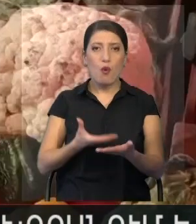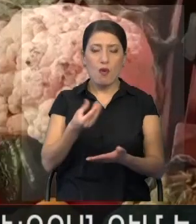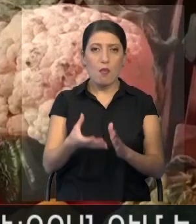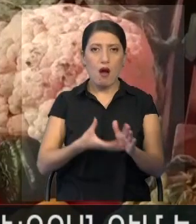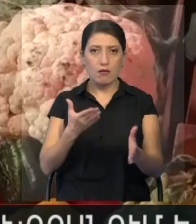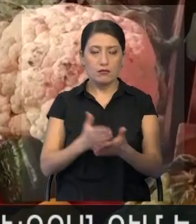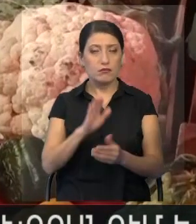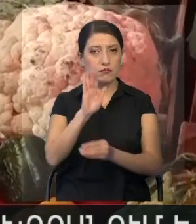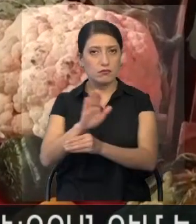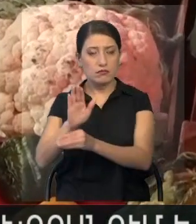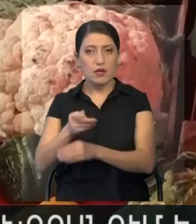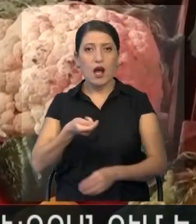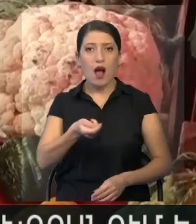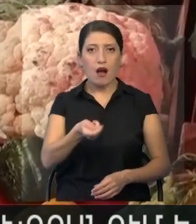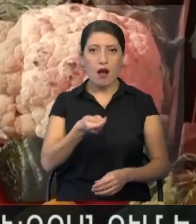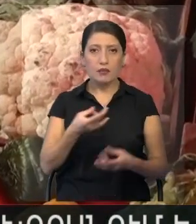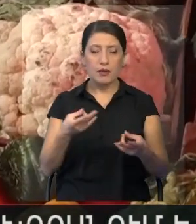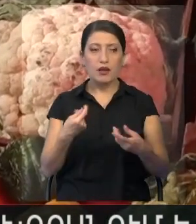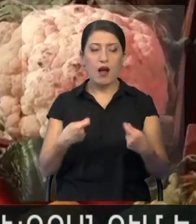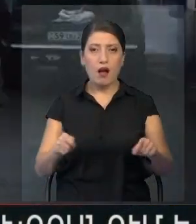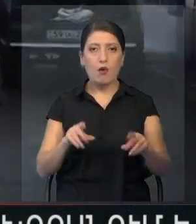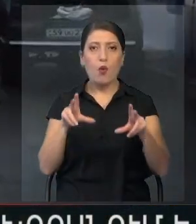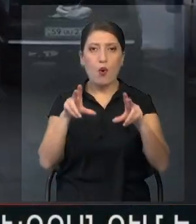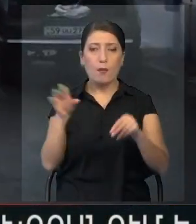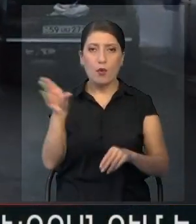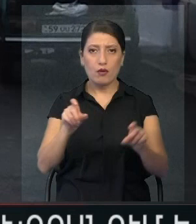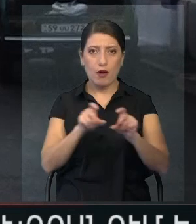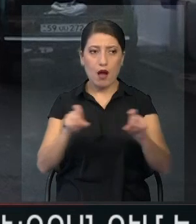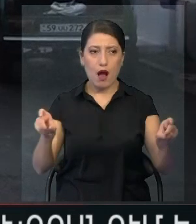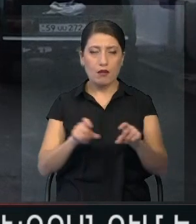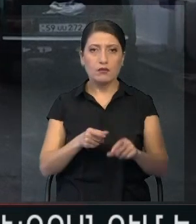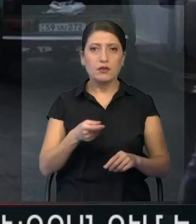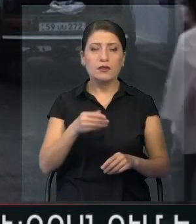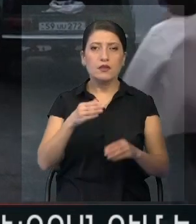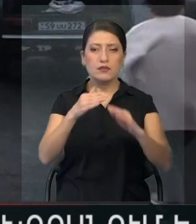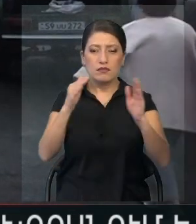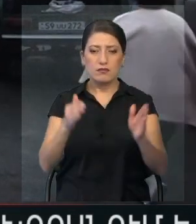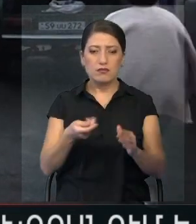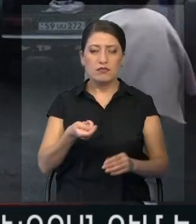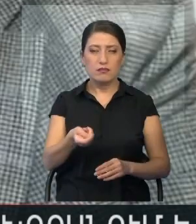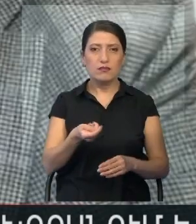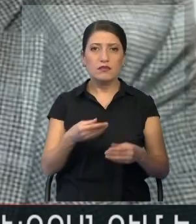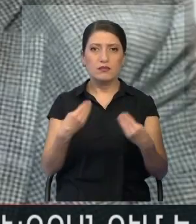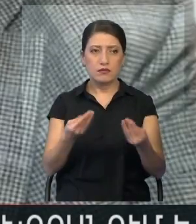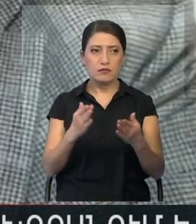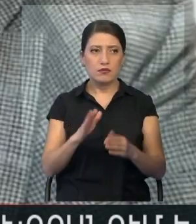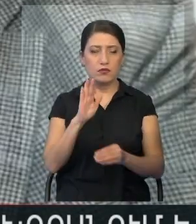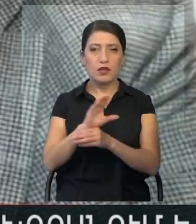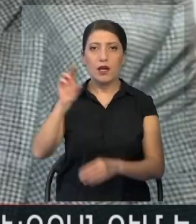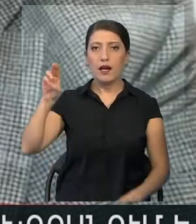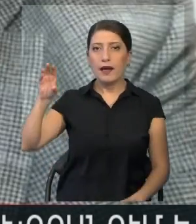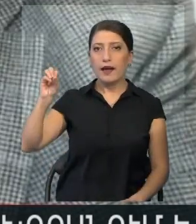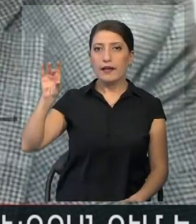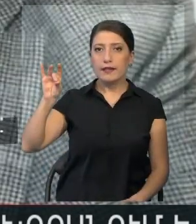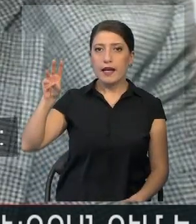է քաղաքացիներին քարտով առևտուր անել։ Խոստացել է բոլոր խանութներին տերմինալներ տալ։ Նույնիսկ բոլորին կոչանում տերմինալները օգտագործել